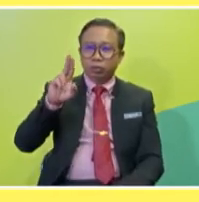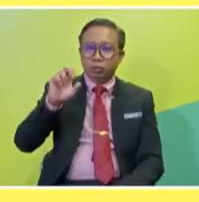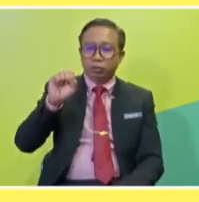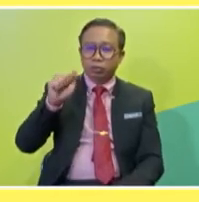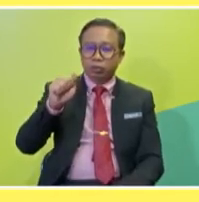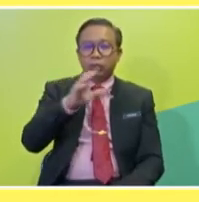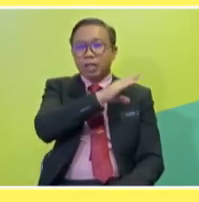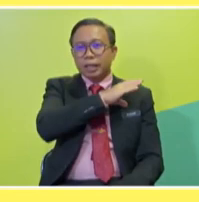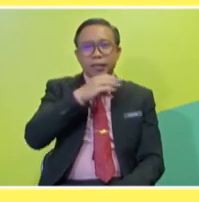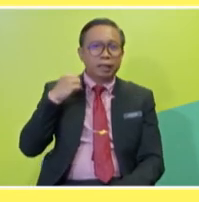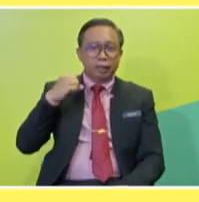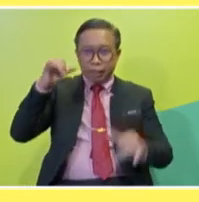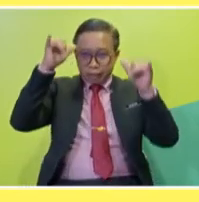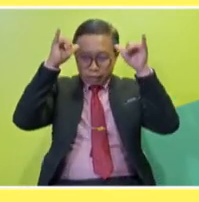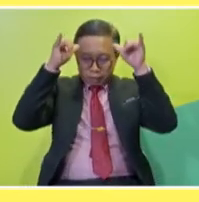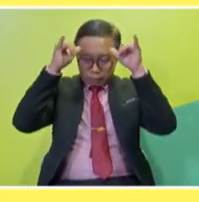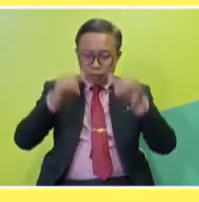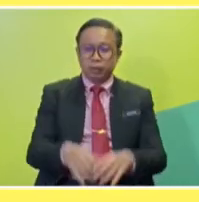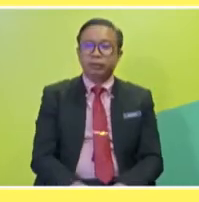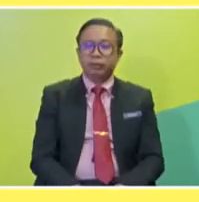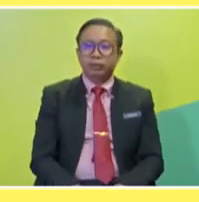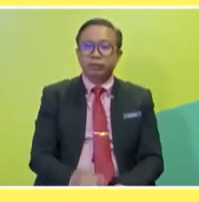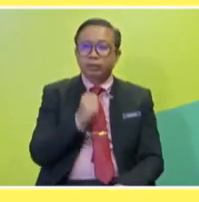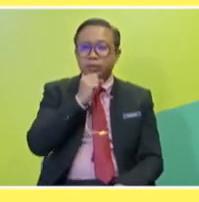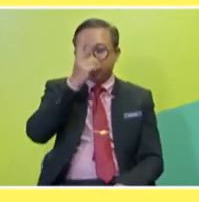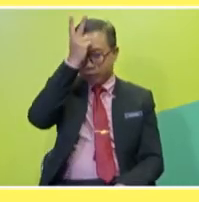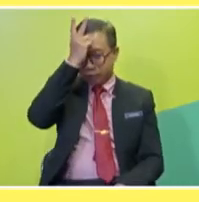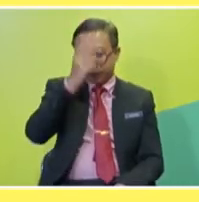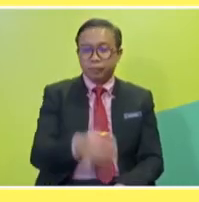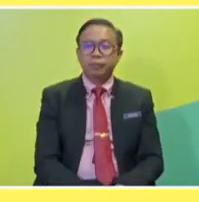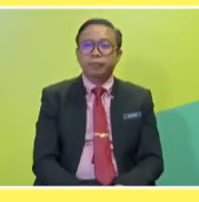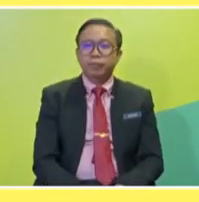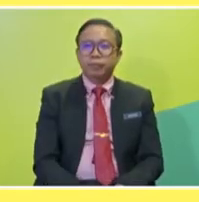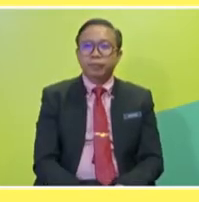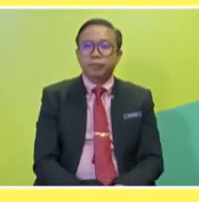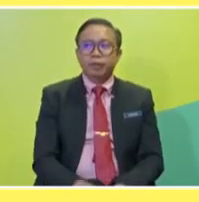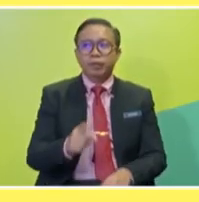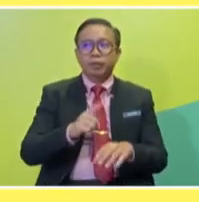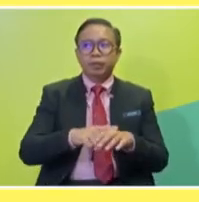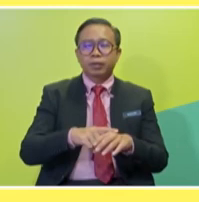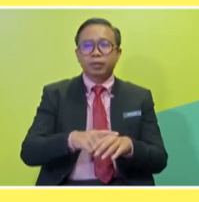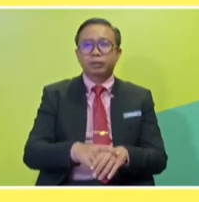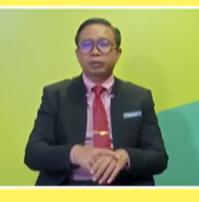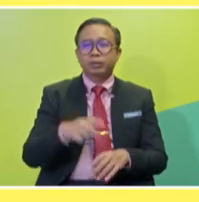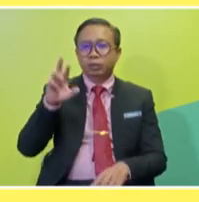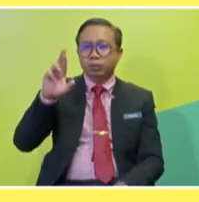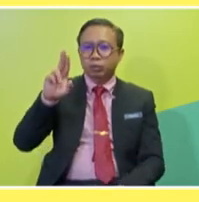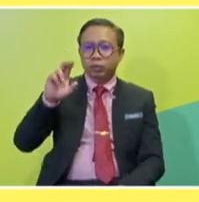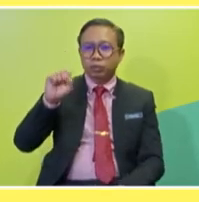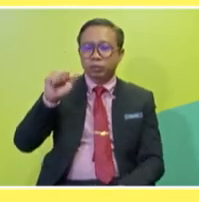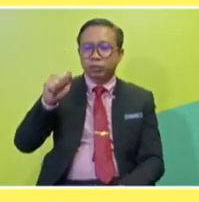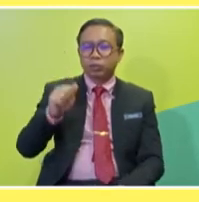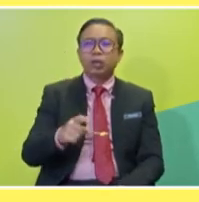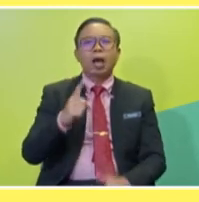kambing kedua-duanya mempunyai tanduk cuma berbiji prasangka tanduk yang berbiji pada rusa rasa jeruk